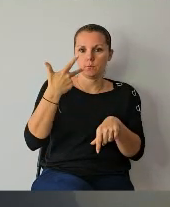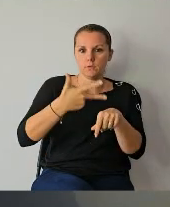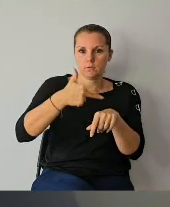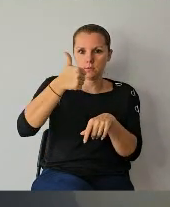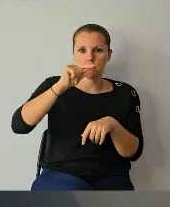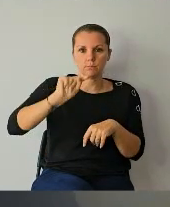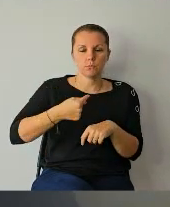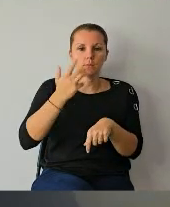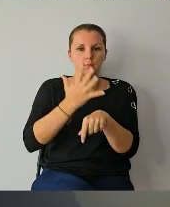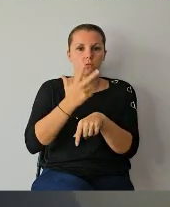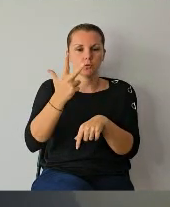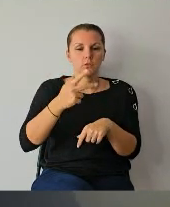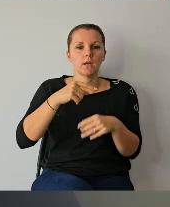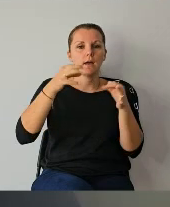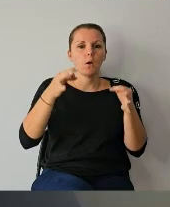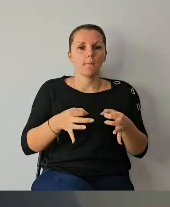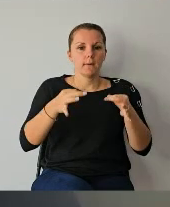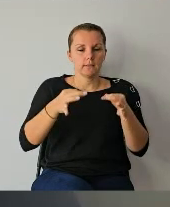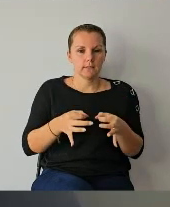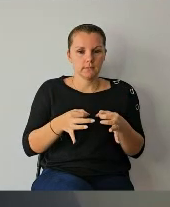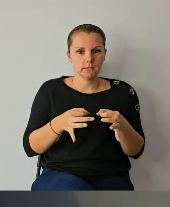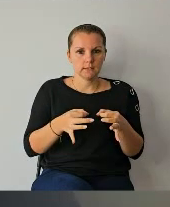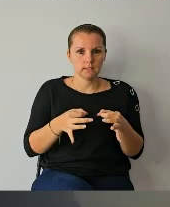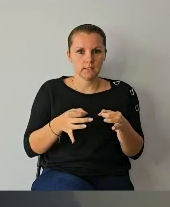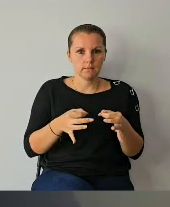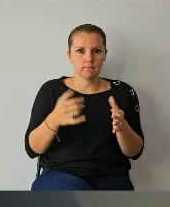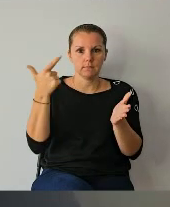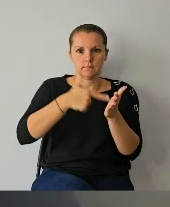31,53. Obecny